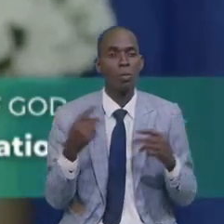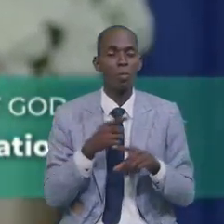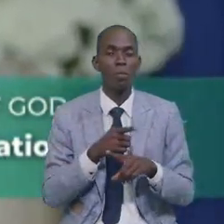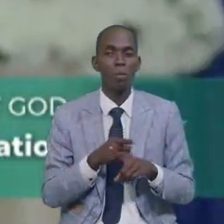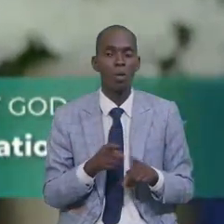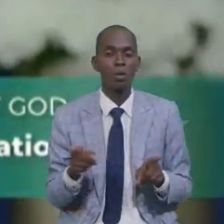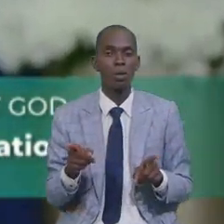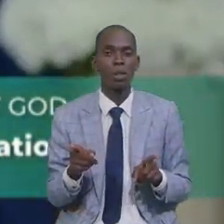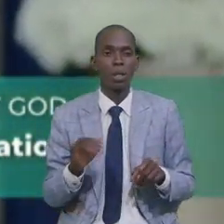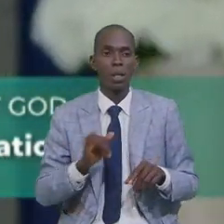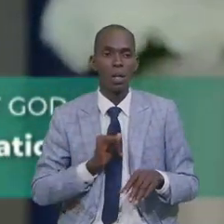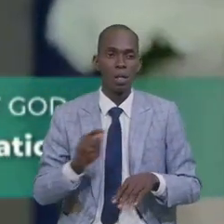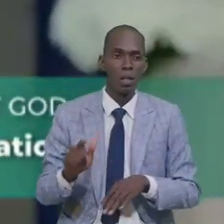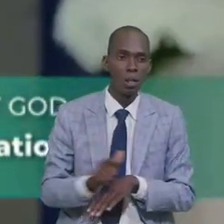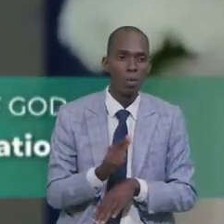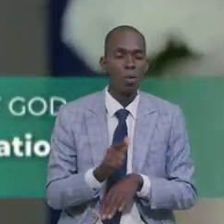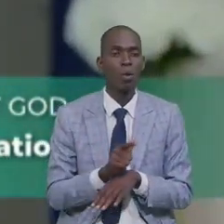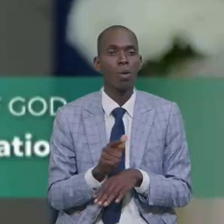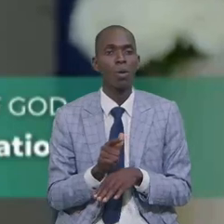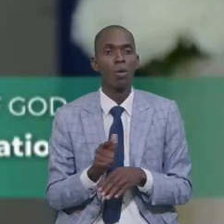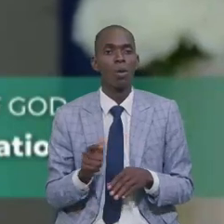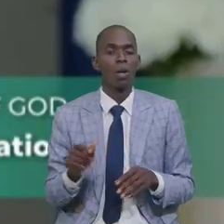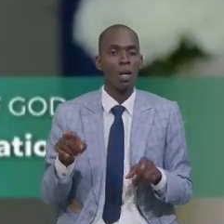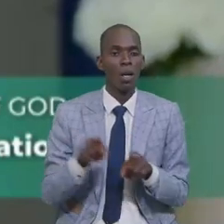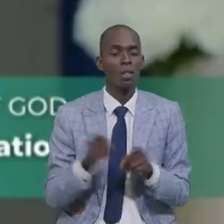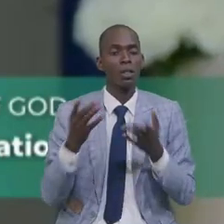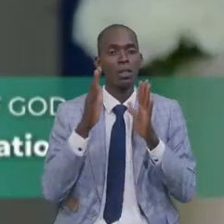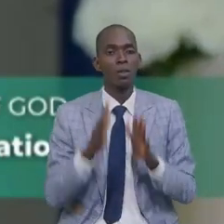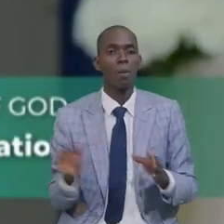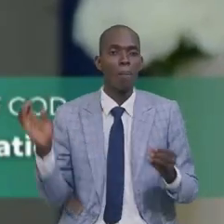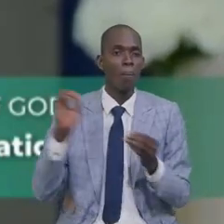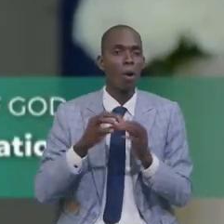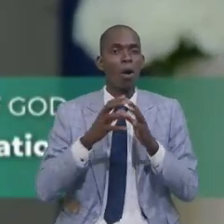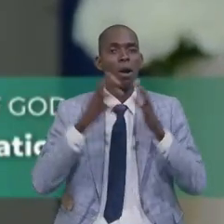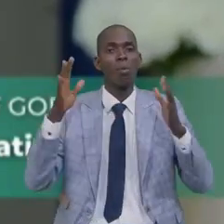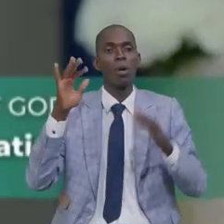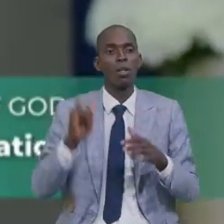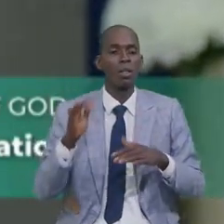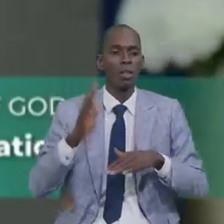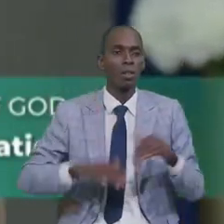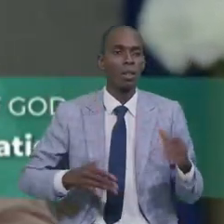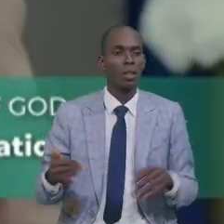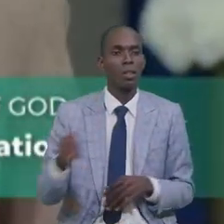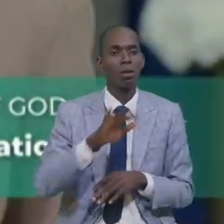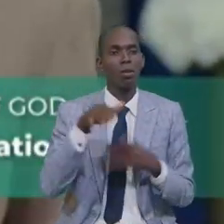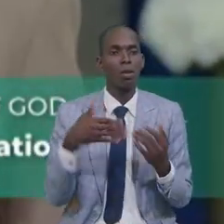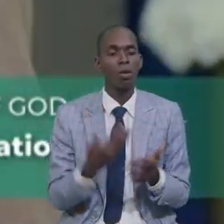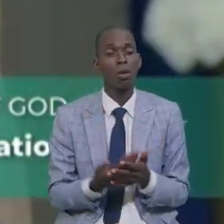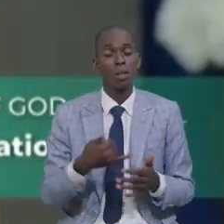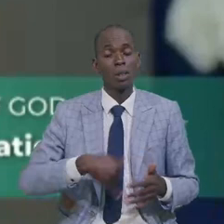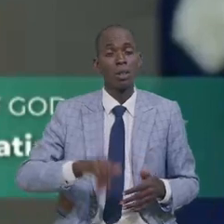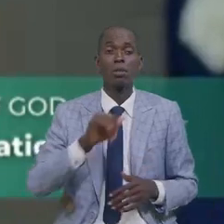Et sa grâce envers moi n'a pas été vaine. Loin de là, j'ai travaillé en tant que serviteur plus que tous. Non pas moi